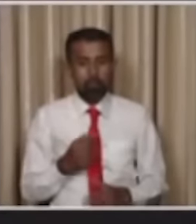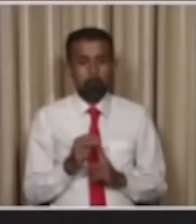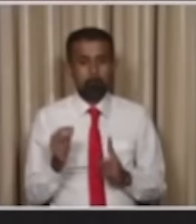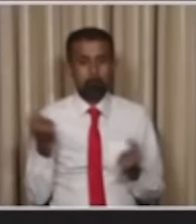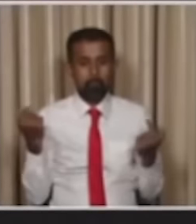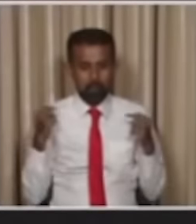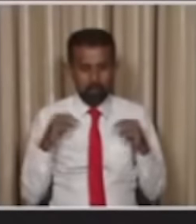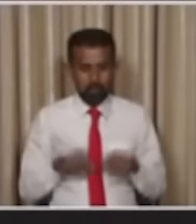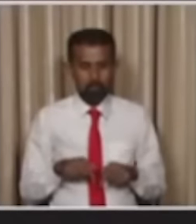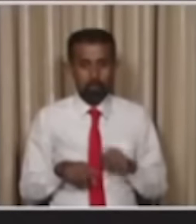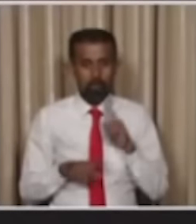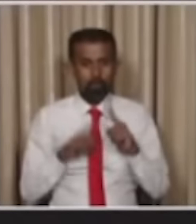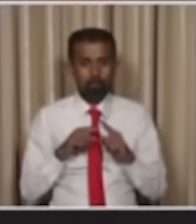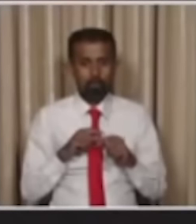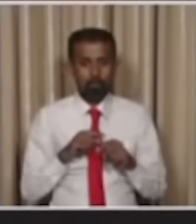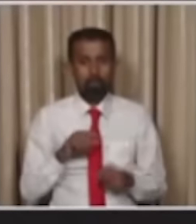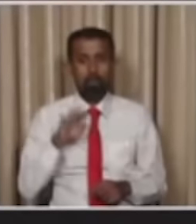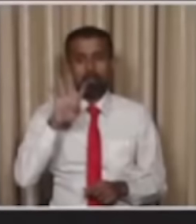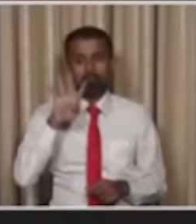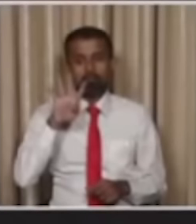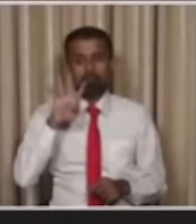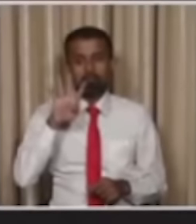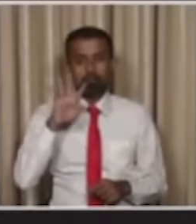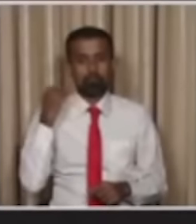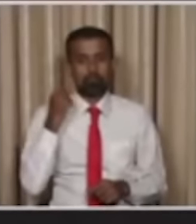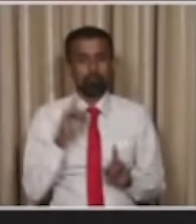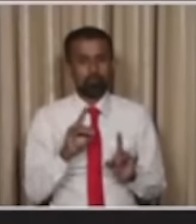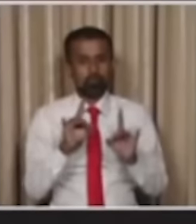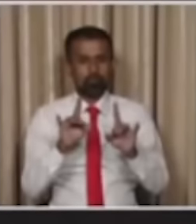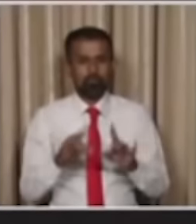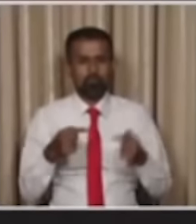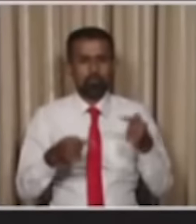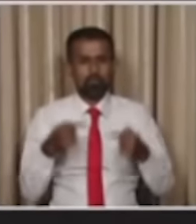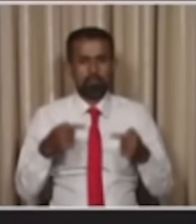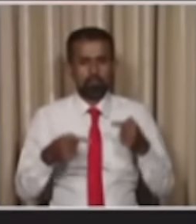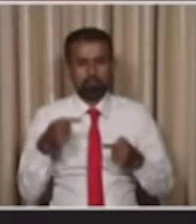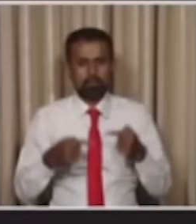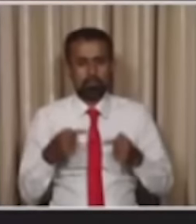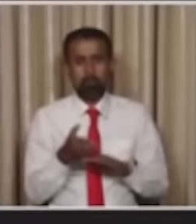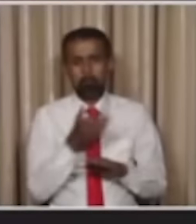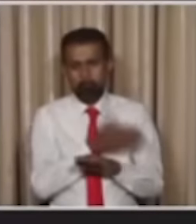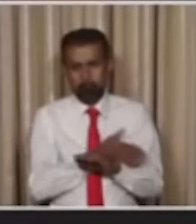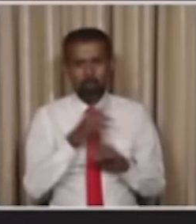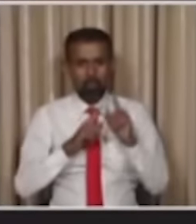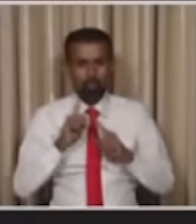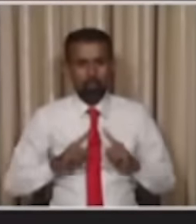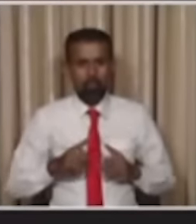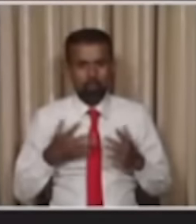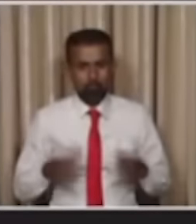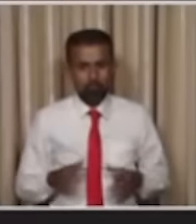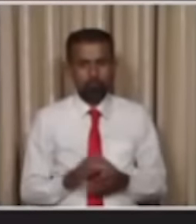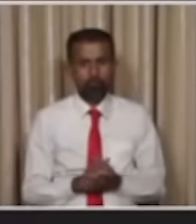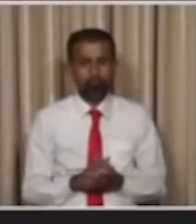ඇවිල්ලා අද මම මේ කතා කරන්නේ මගේ 4 වෙනි කතාව. මේ හා සමාන විවාද කීපයකදී අපි මීට පෙරත් කතා කරලා තිබුණා.